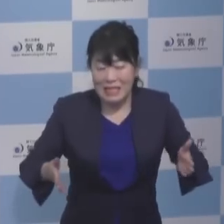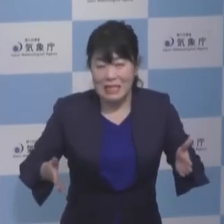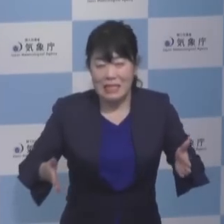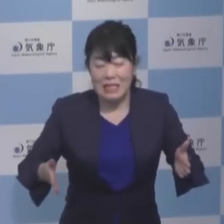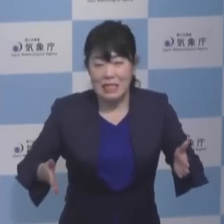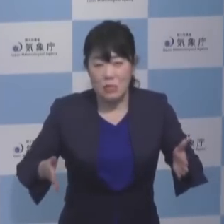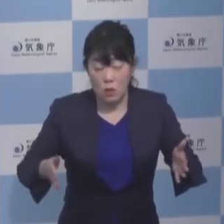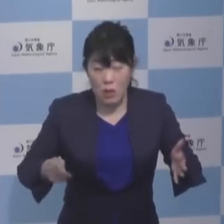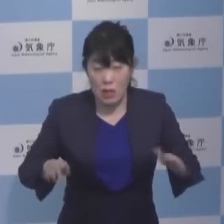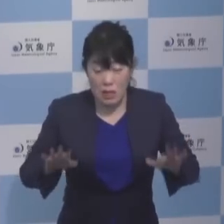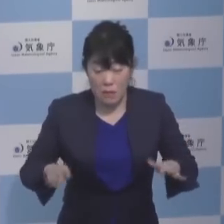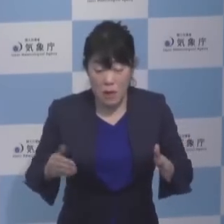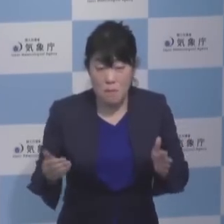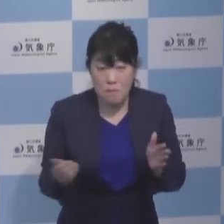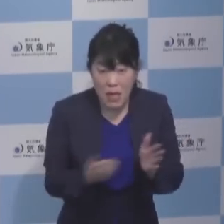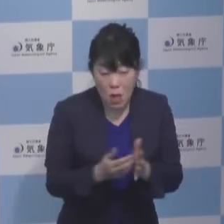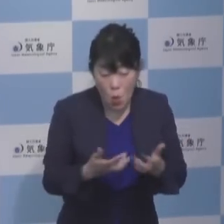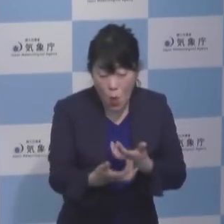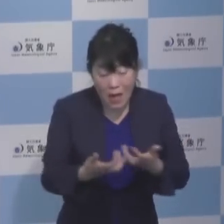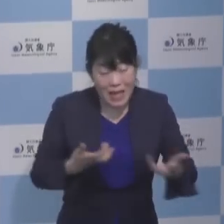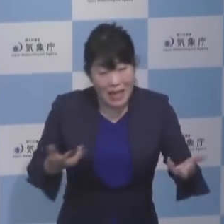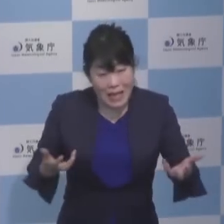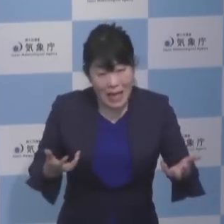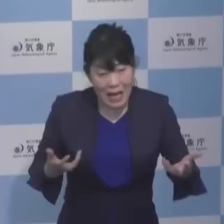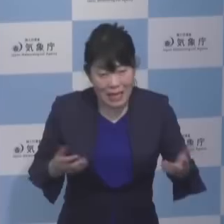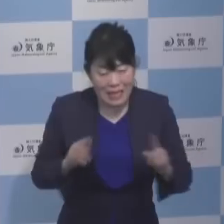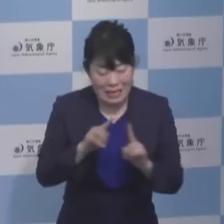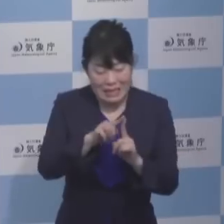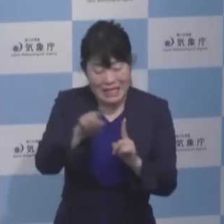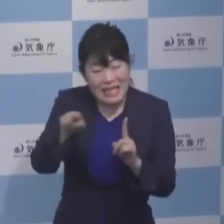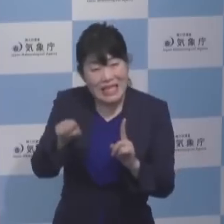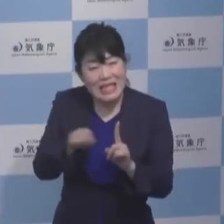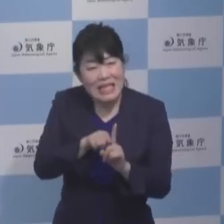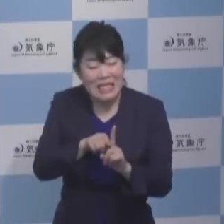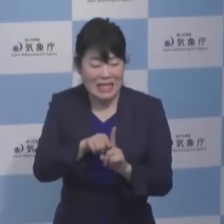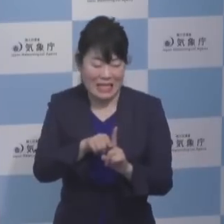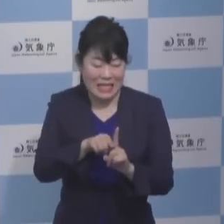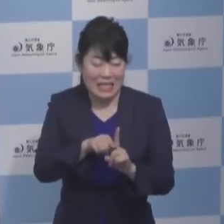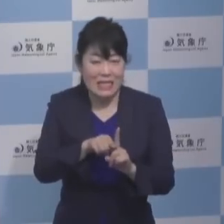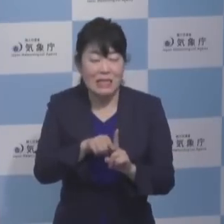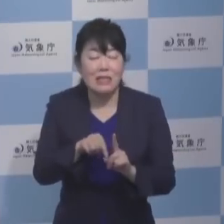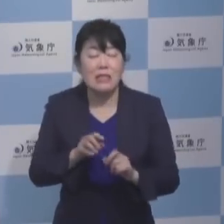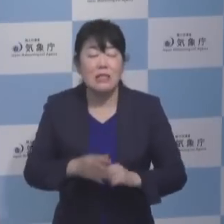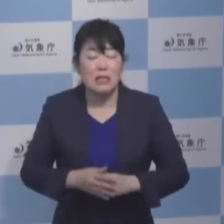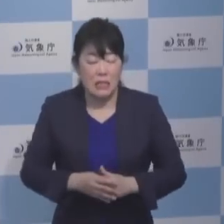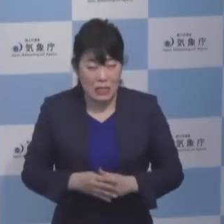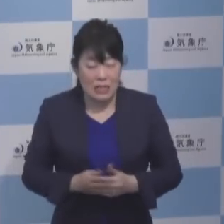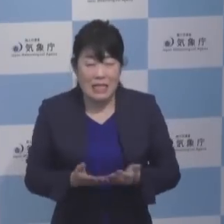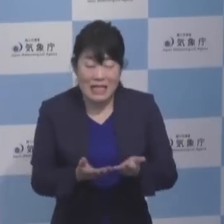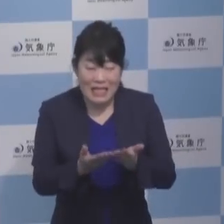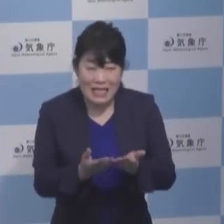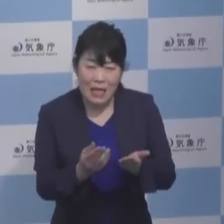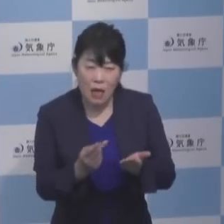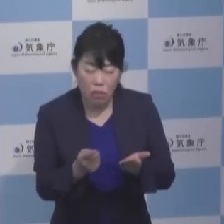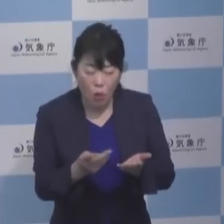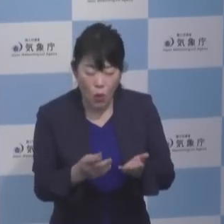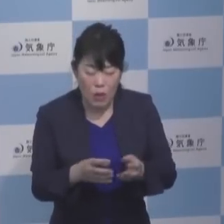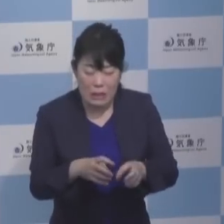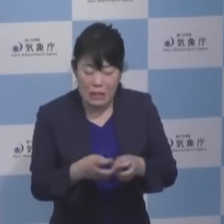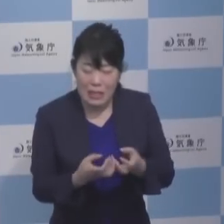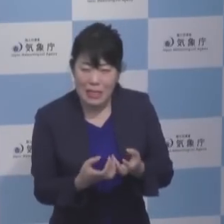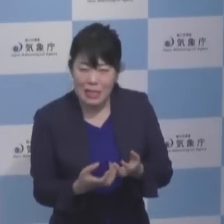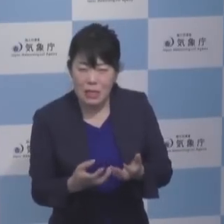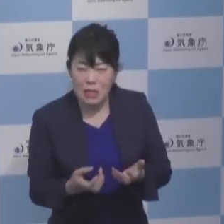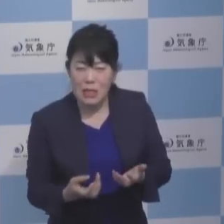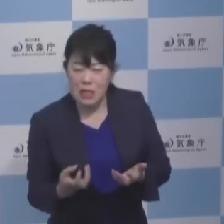分けていた領域でいうと、おっしゃる通り D の領域になります。で、震源の移動などについてはこれから詳細に